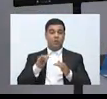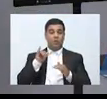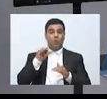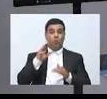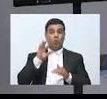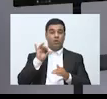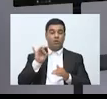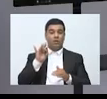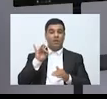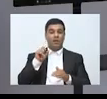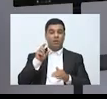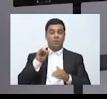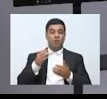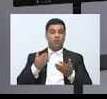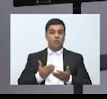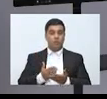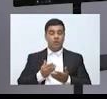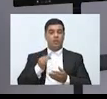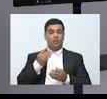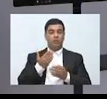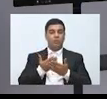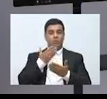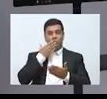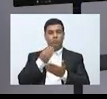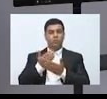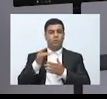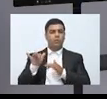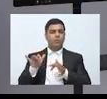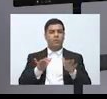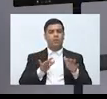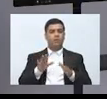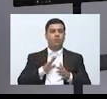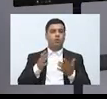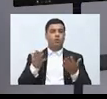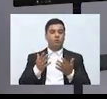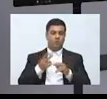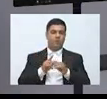Рахматнинг ҳаёти ва ижодий фаолияти.